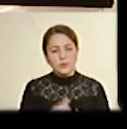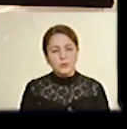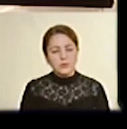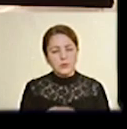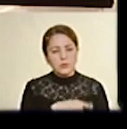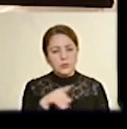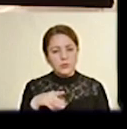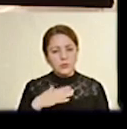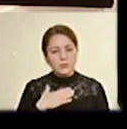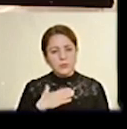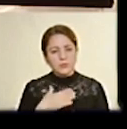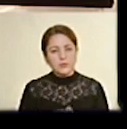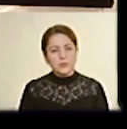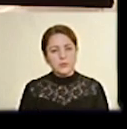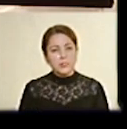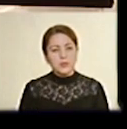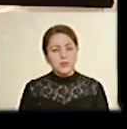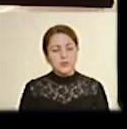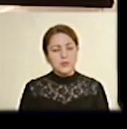Ularni biz